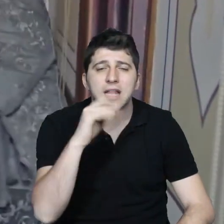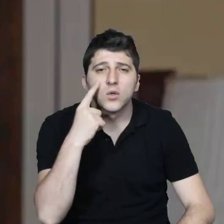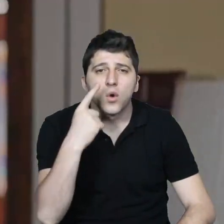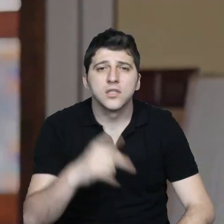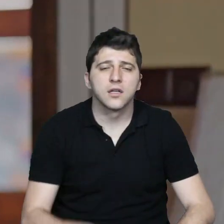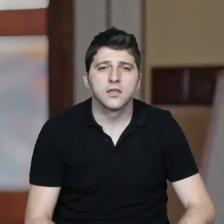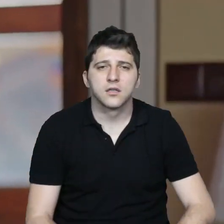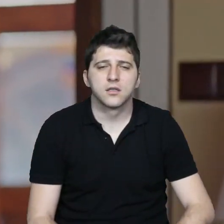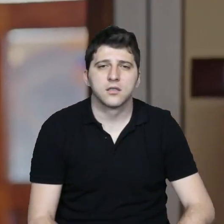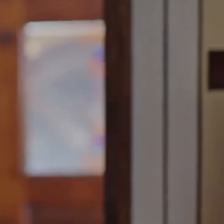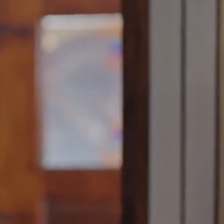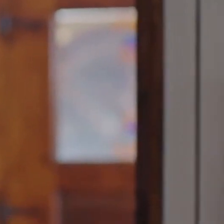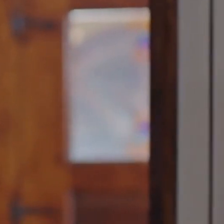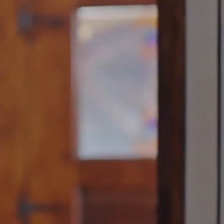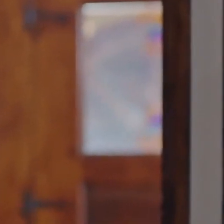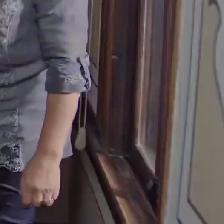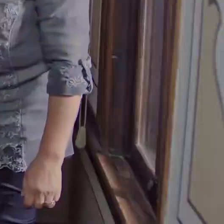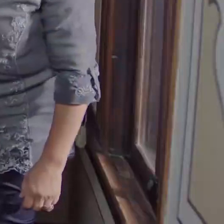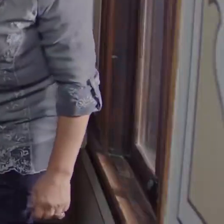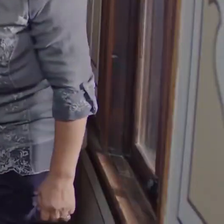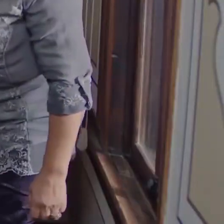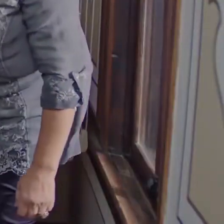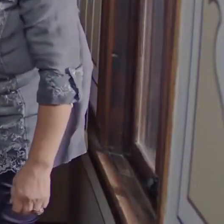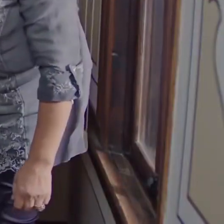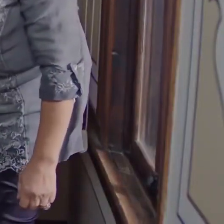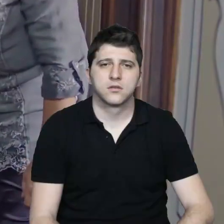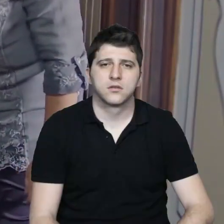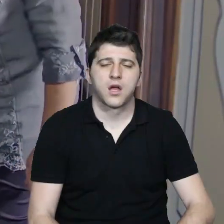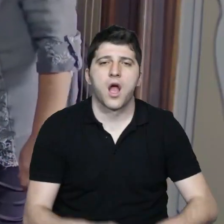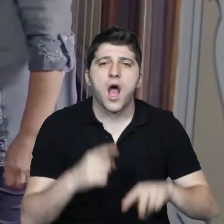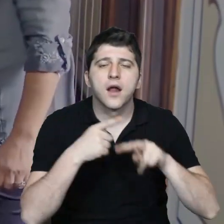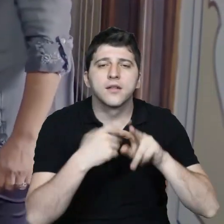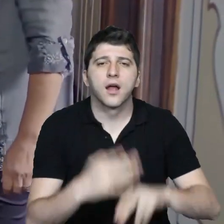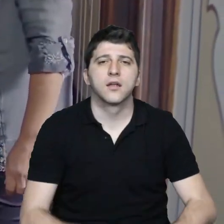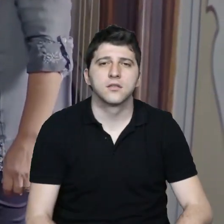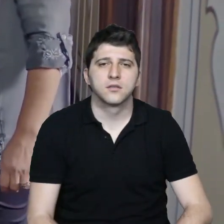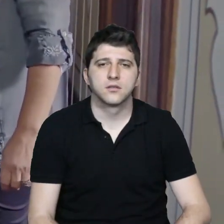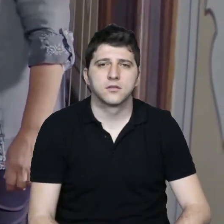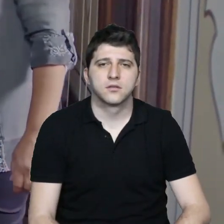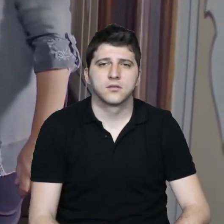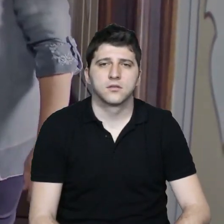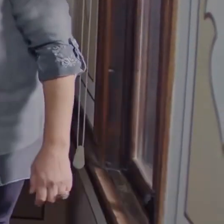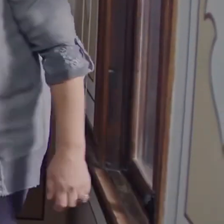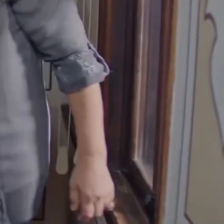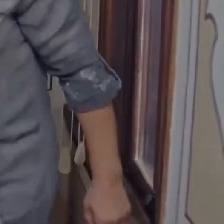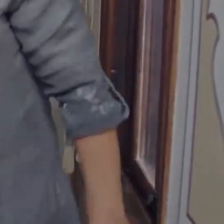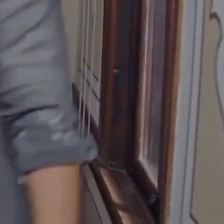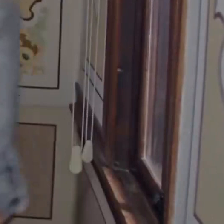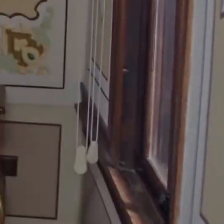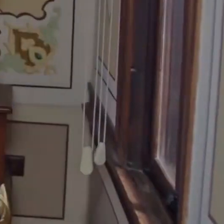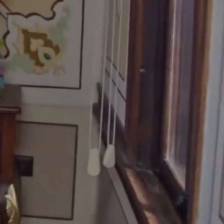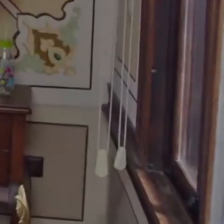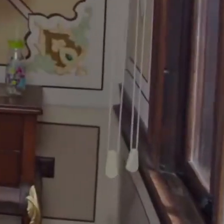aşağı attı. Hizmetli elini eyvah diye ağzına kapadı. Arda yatakta oturuyor. Kumral kadının başını okşamasına izin